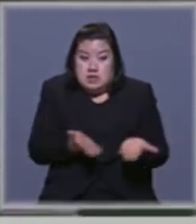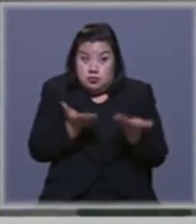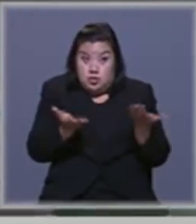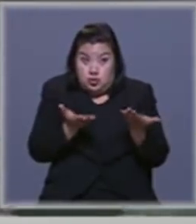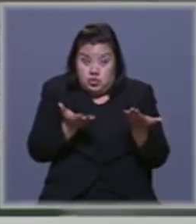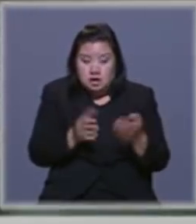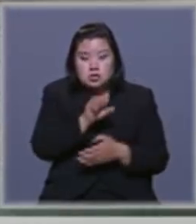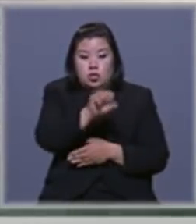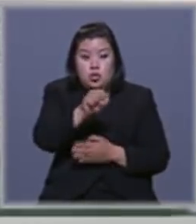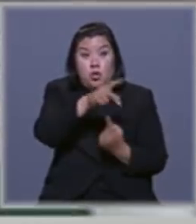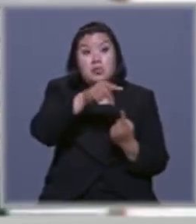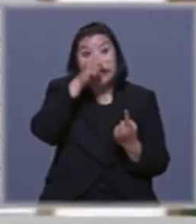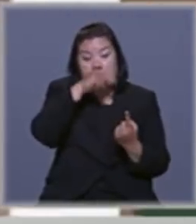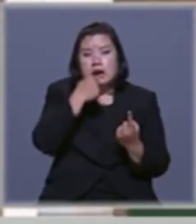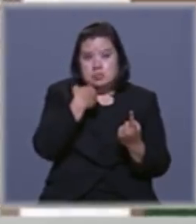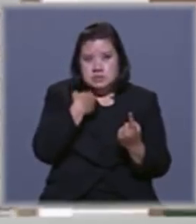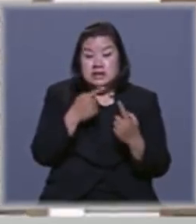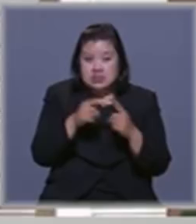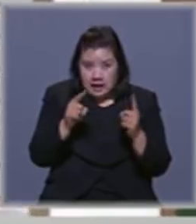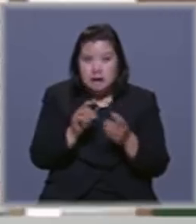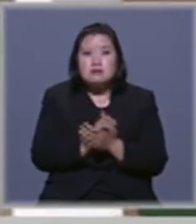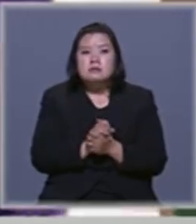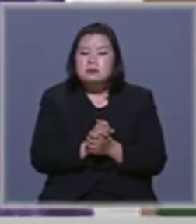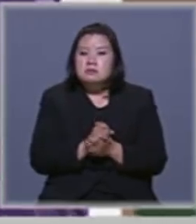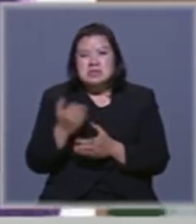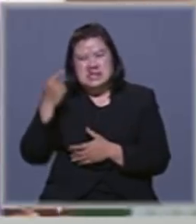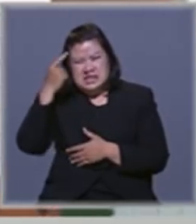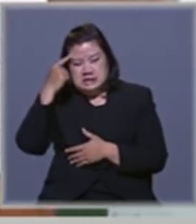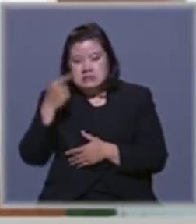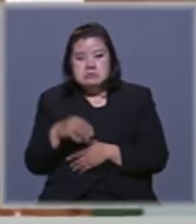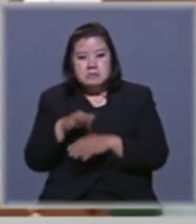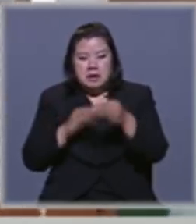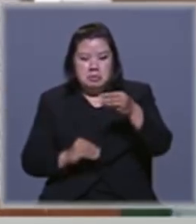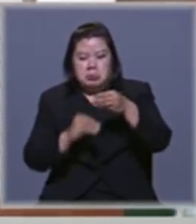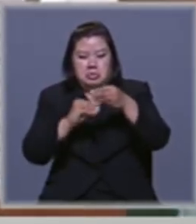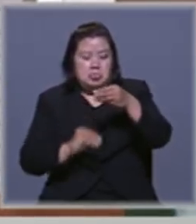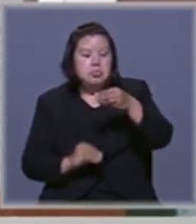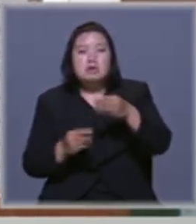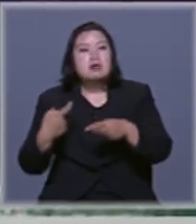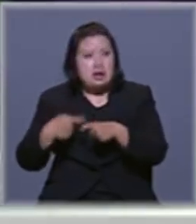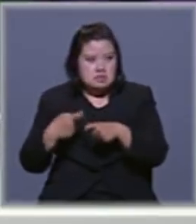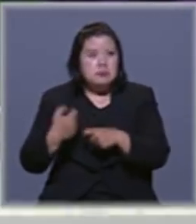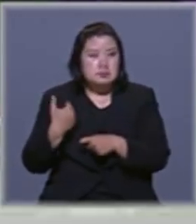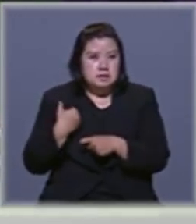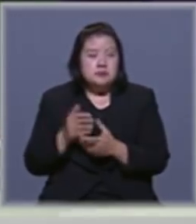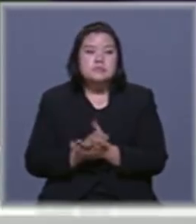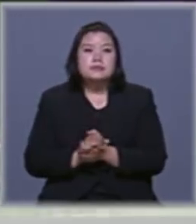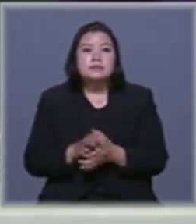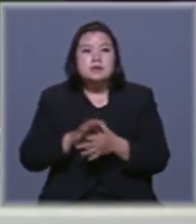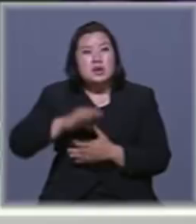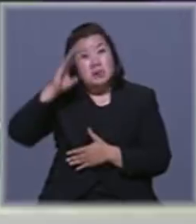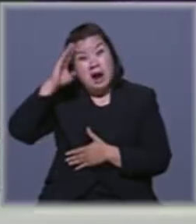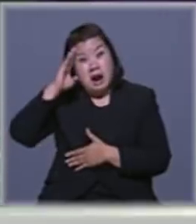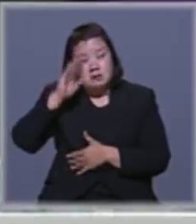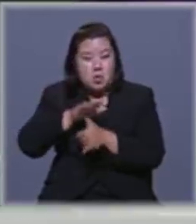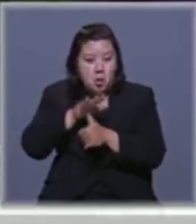ได้เพิ่มเนี่ยจะลำบากเพราะอยู่ภายใต้ระบอบนี้มา4ปีแล้วผมเสริมให้ว่าภายใต้ระบอบอำนาจอะไรต่างๆผมก็ไม่มั่น